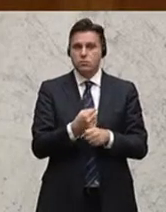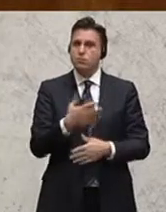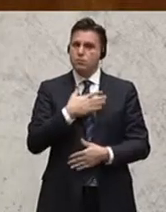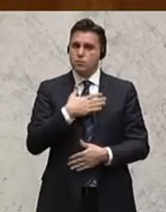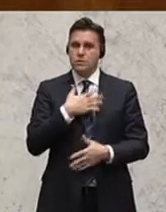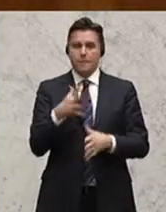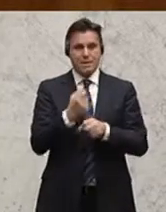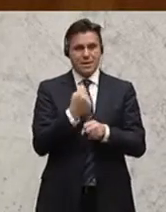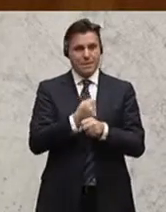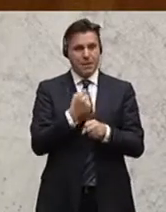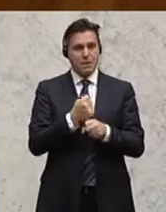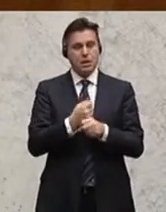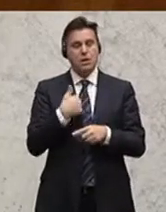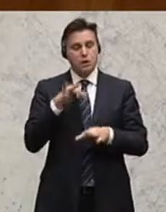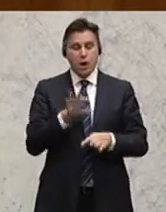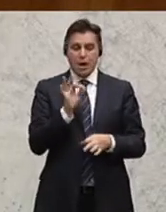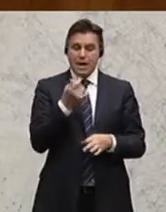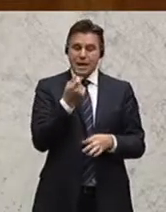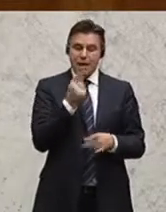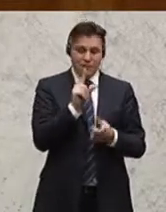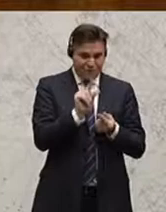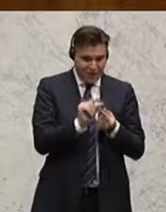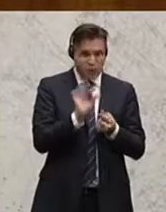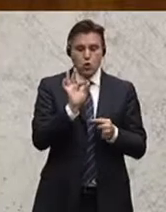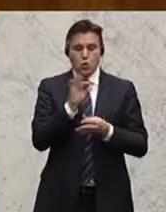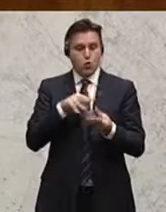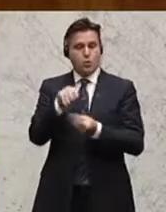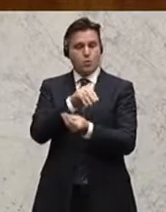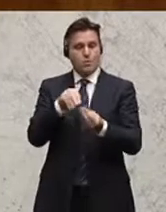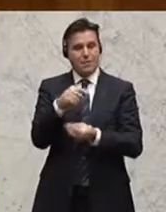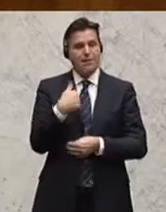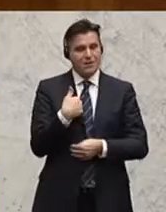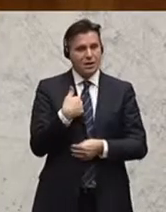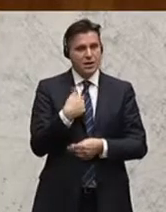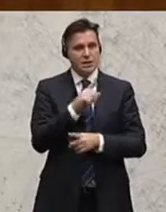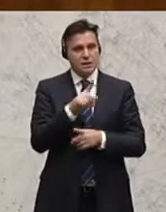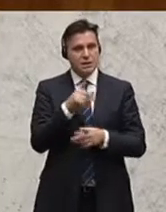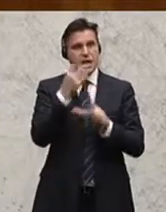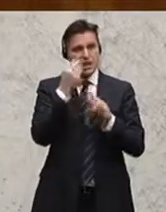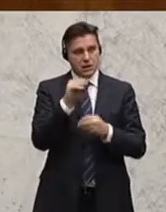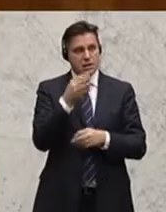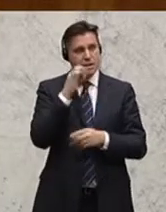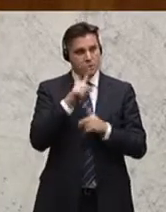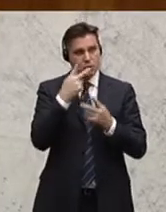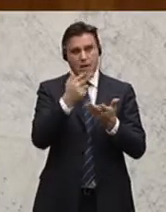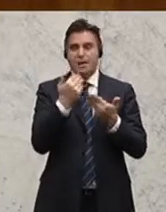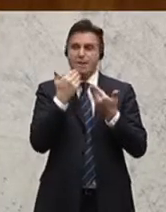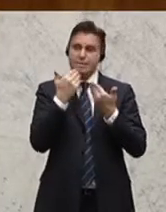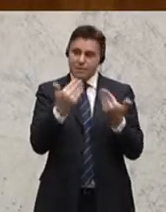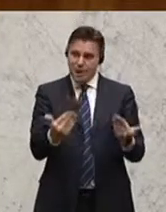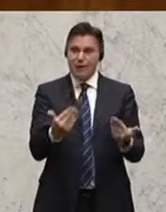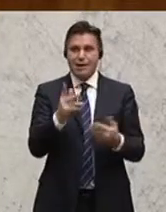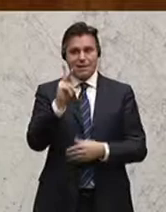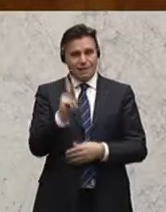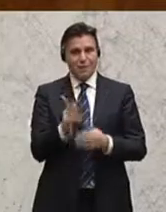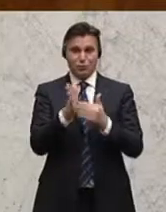unserer Mitarbeiter wenig Geld gut einzusetzen. Meine geschätzten Damen und Herren, bedanken Sie sich bei den Menschen, die im Kammersystem